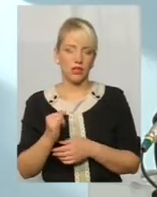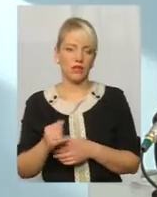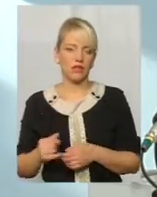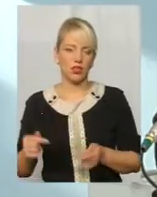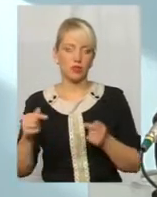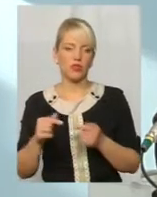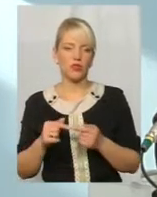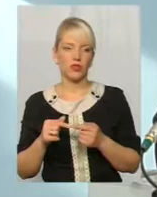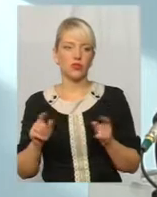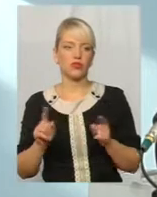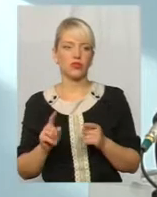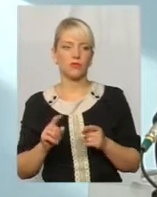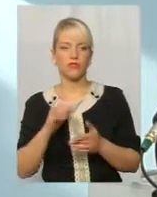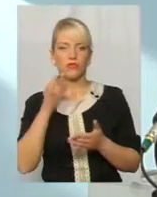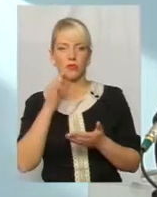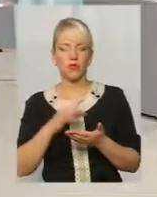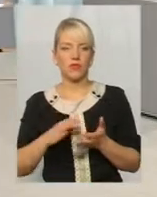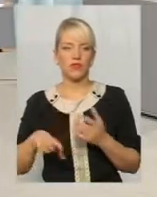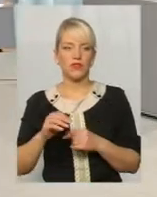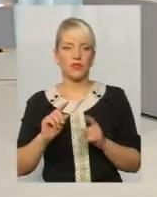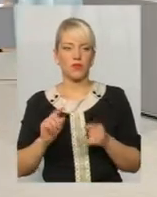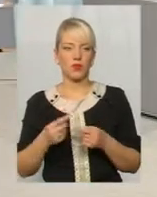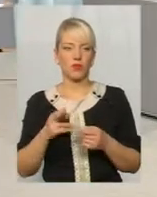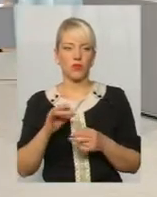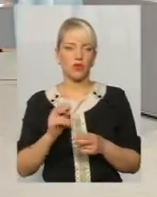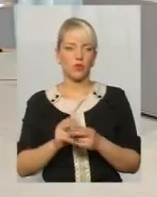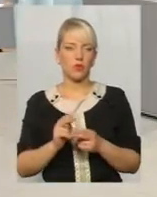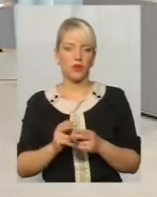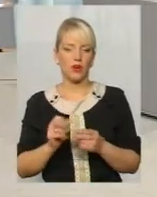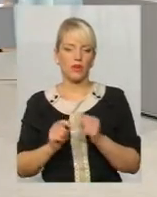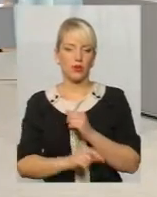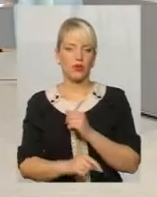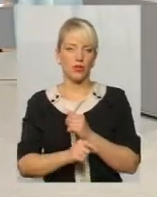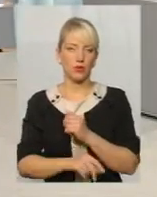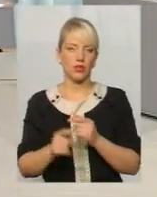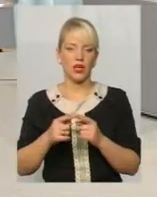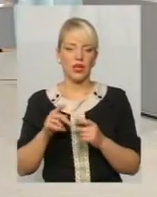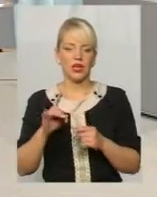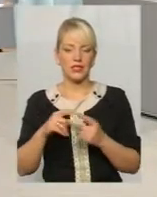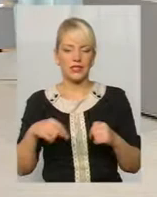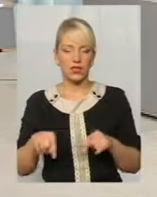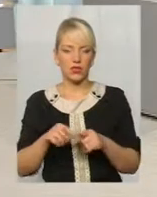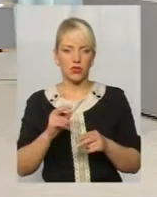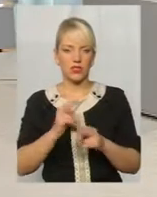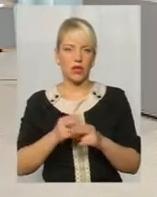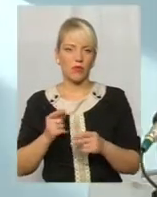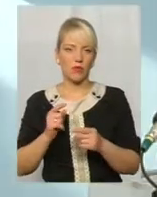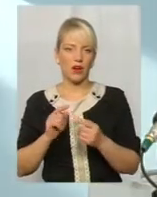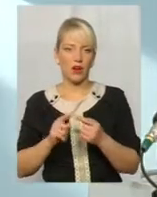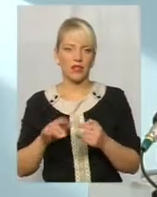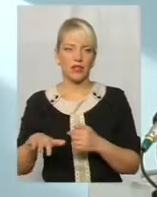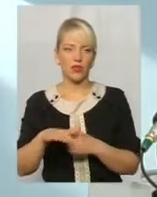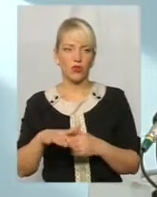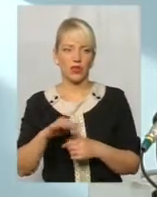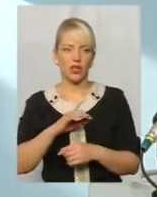аби відповідати всім вимогам закону України про запобігання корупції, секторам з питань запобігання і виявлення корупції Головного територіального